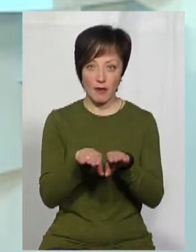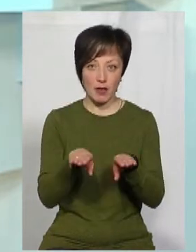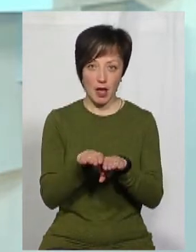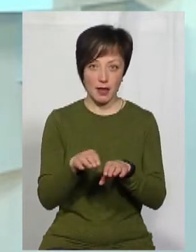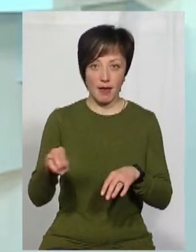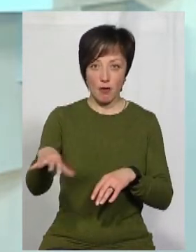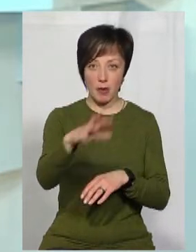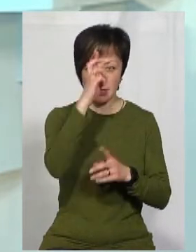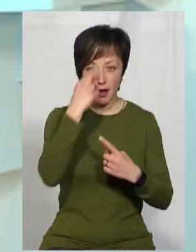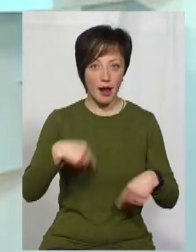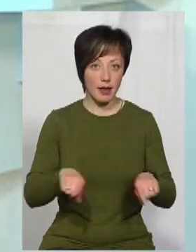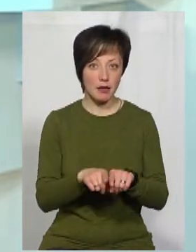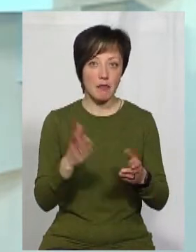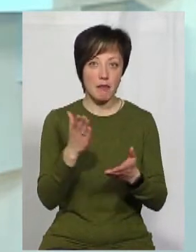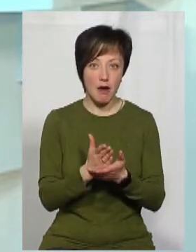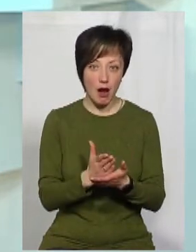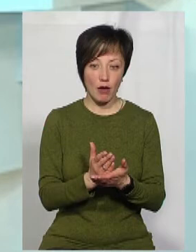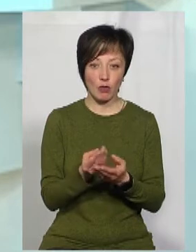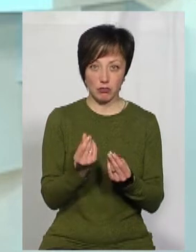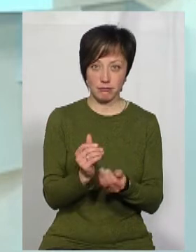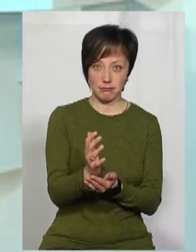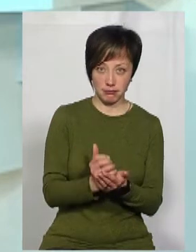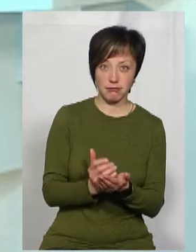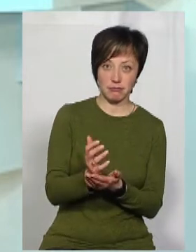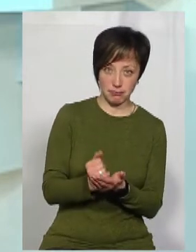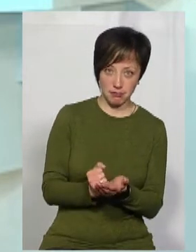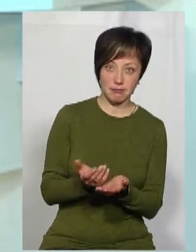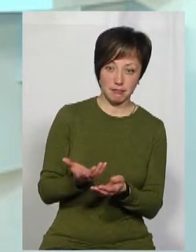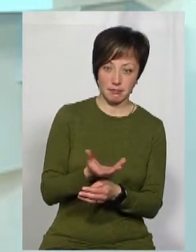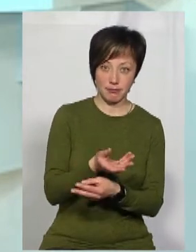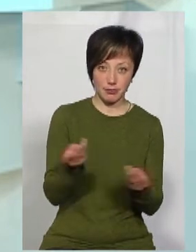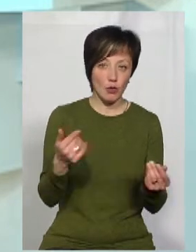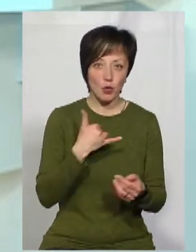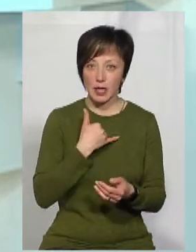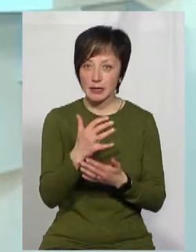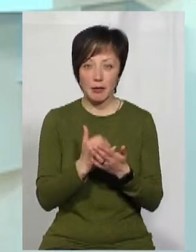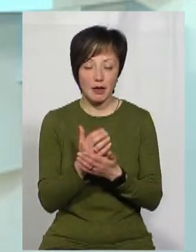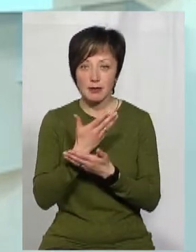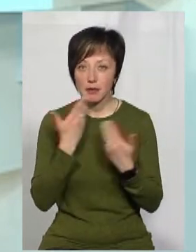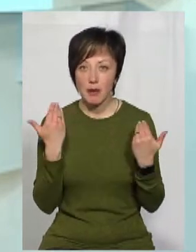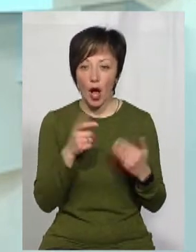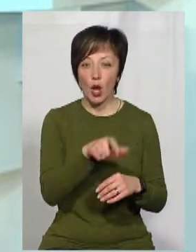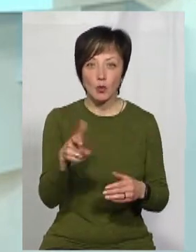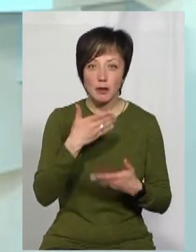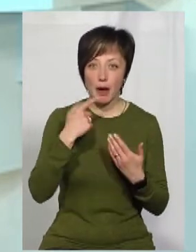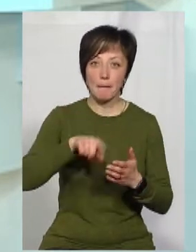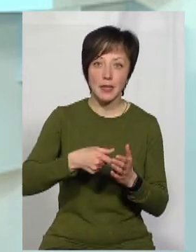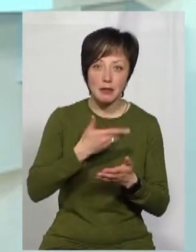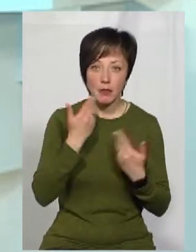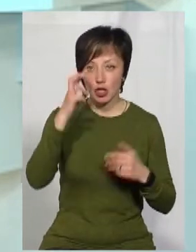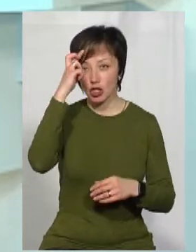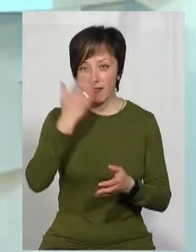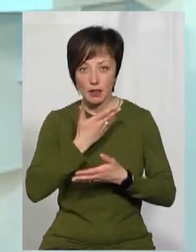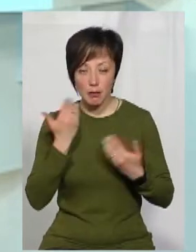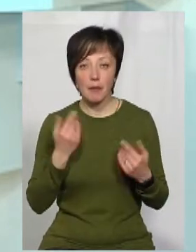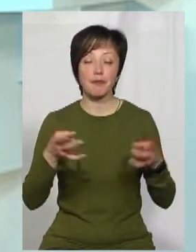з європейськими країнами, які мають завжди запас. Ми запасу не маємо, люди не мають, місто не має і держава не має.